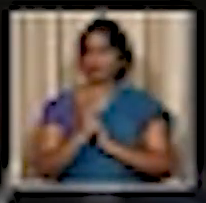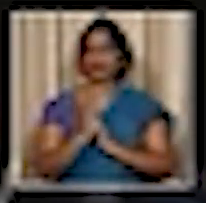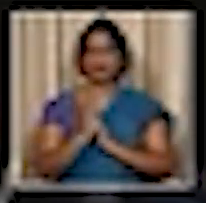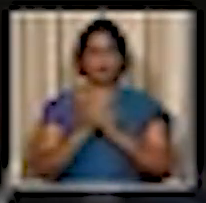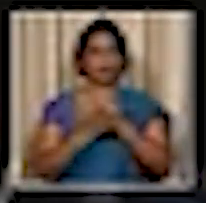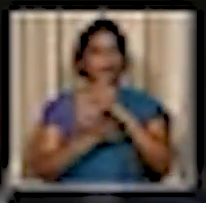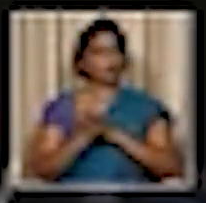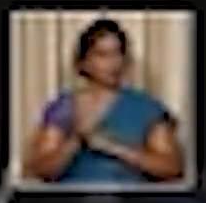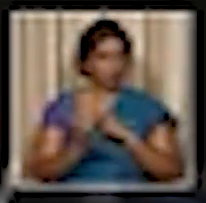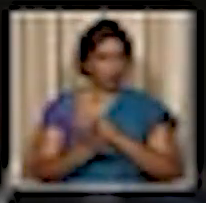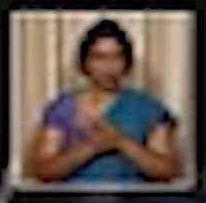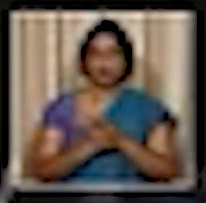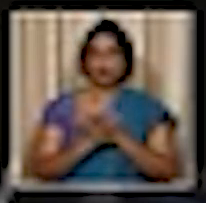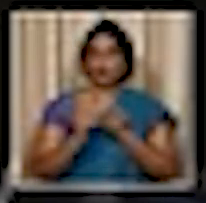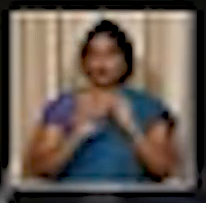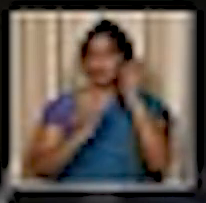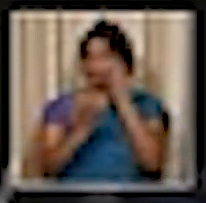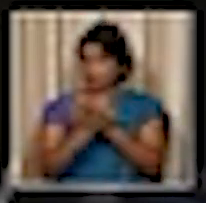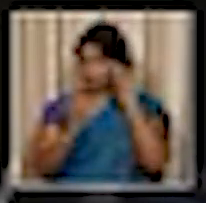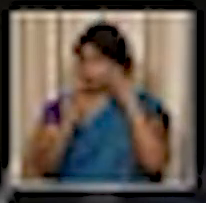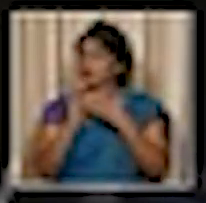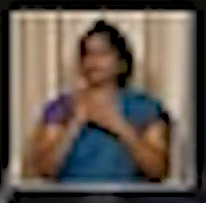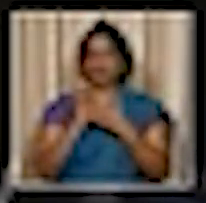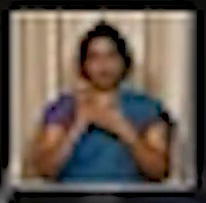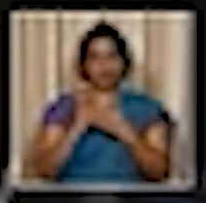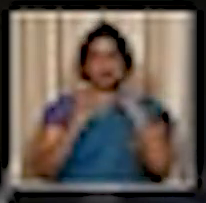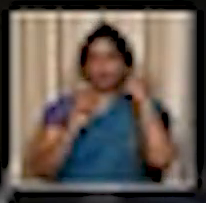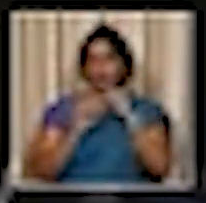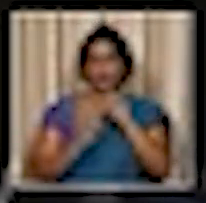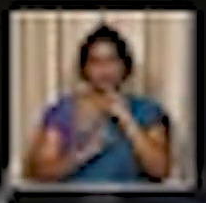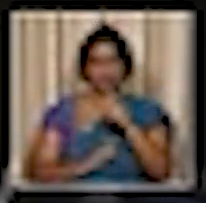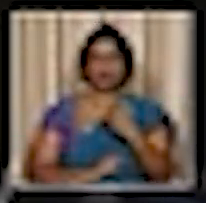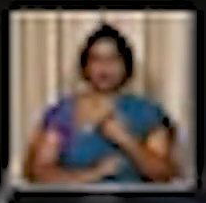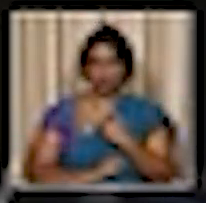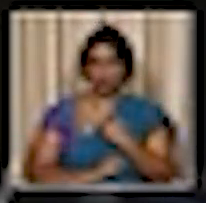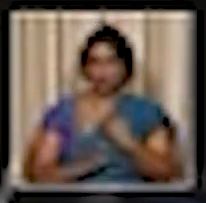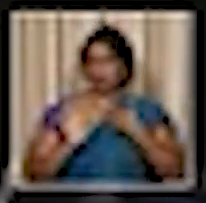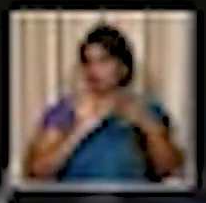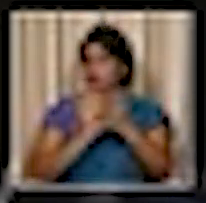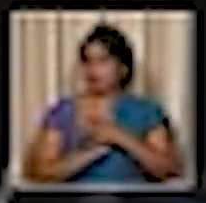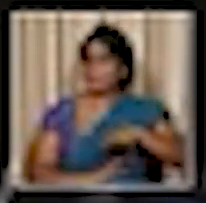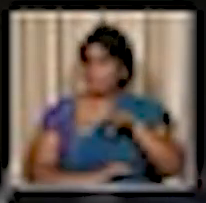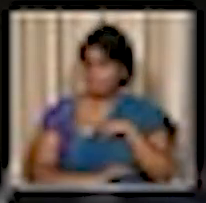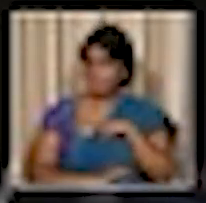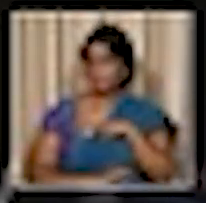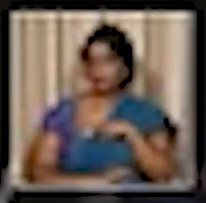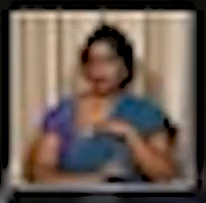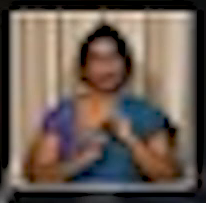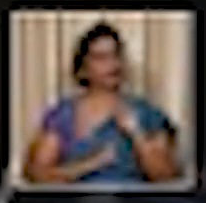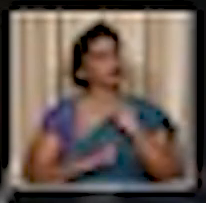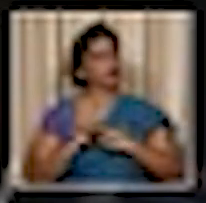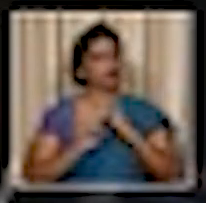එවපු ලිපිය සභාගත කිරීම සම්බන්ධව කාරණේ මතු කරද්දී මම එතුමත් එක්ක එකඟ වුණේ